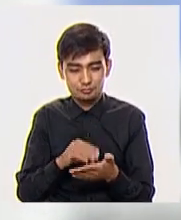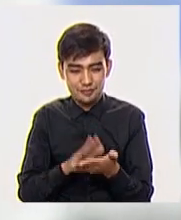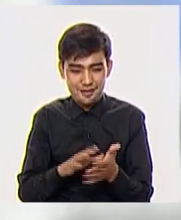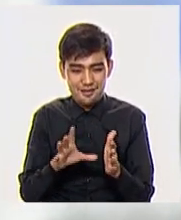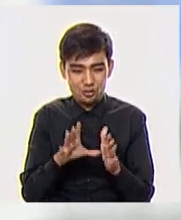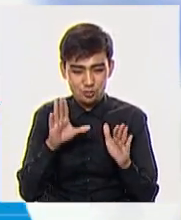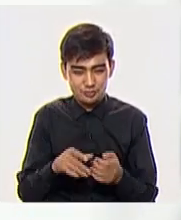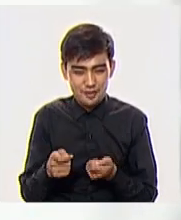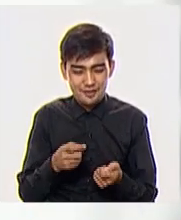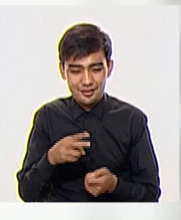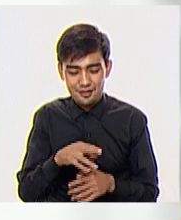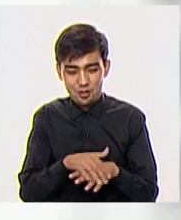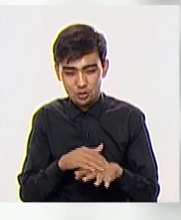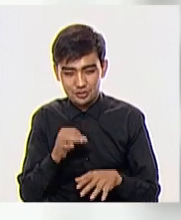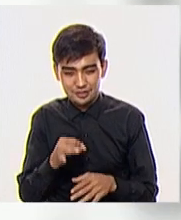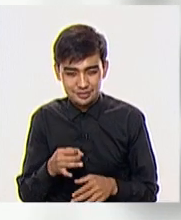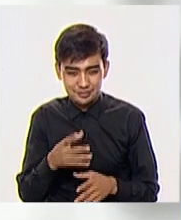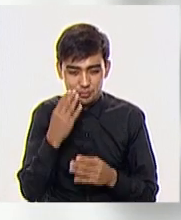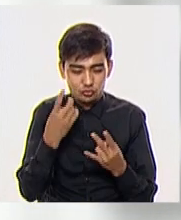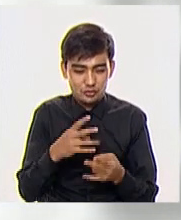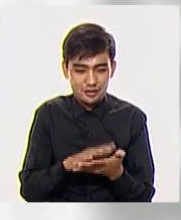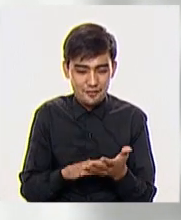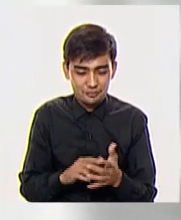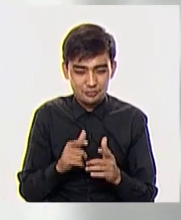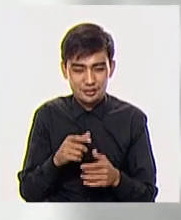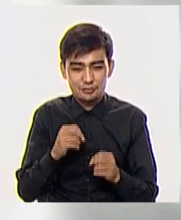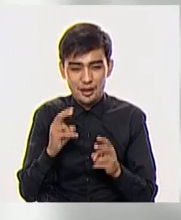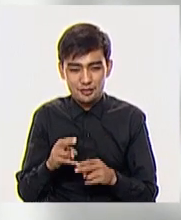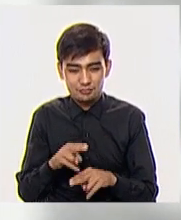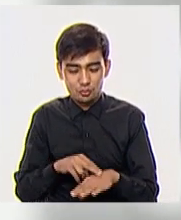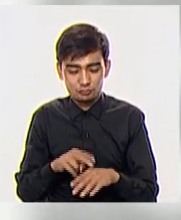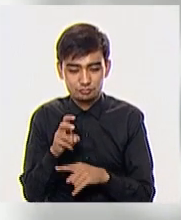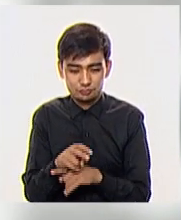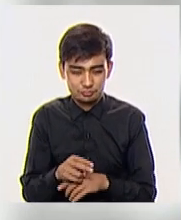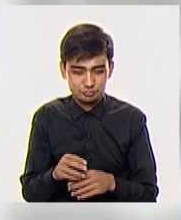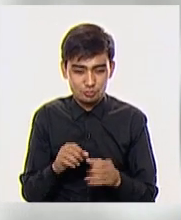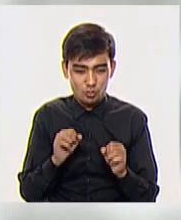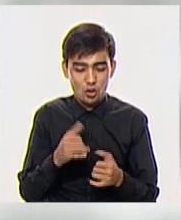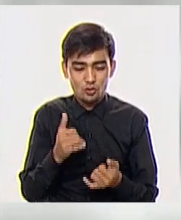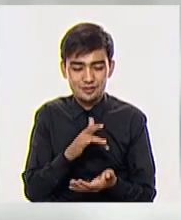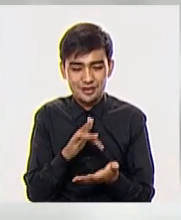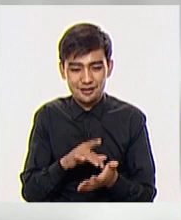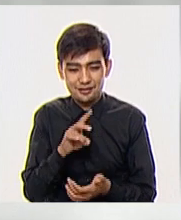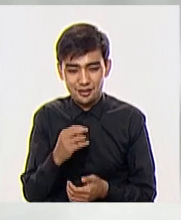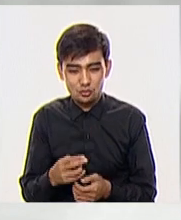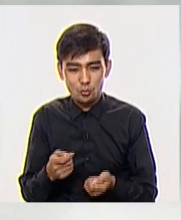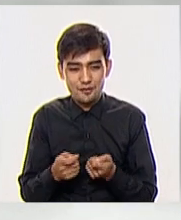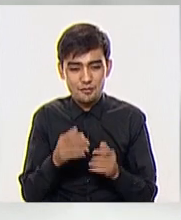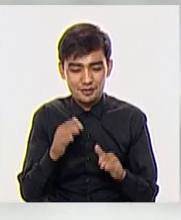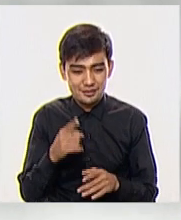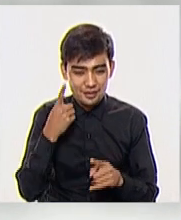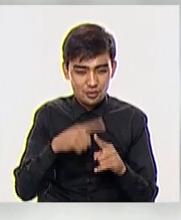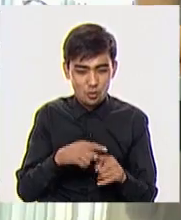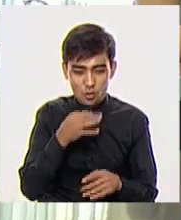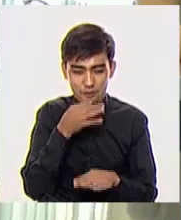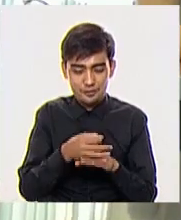электронное правительство для граждан и не забыть занести заявление в антикоррупционное ведомство. Но уже сегодня от Центра национальных информационных технологий